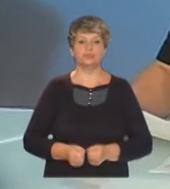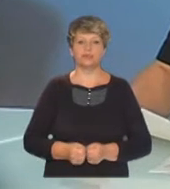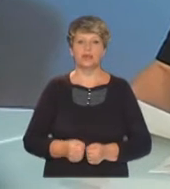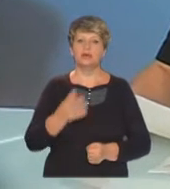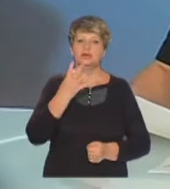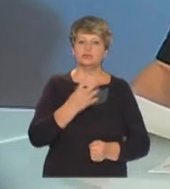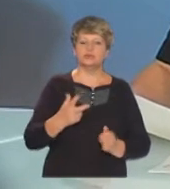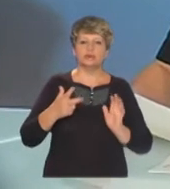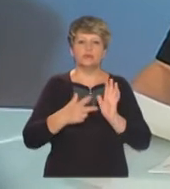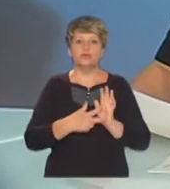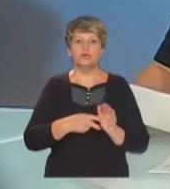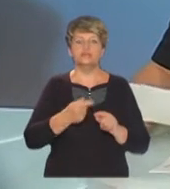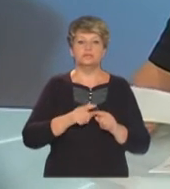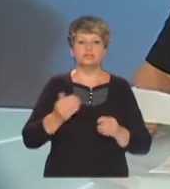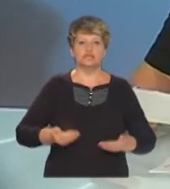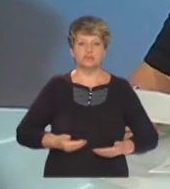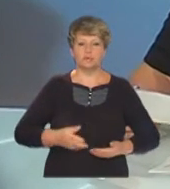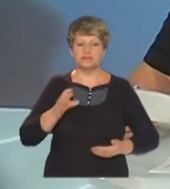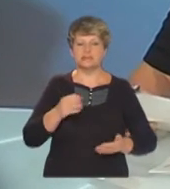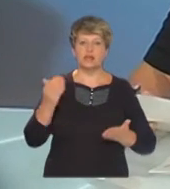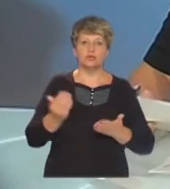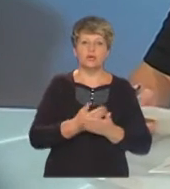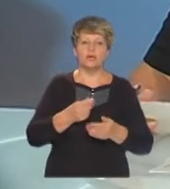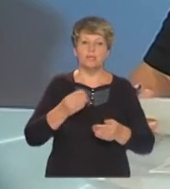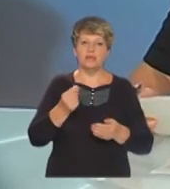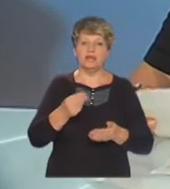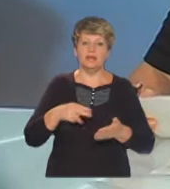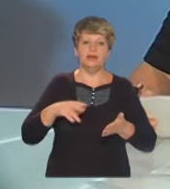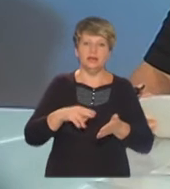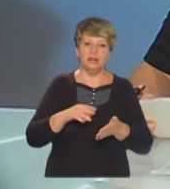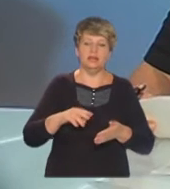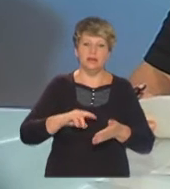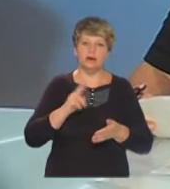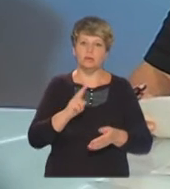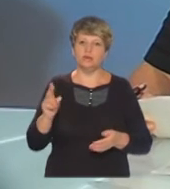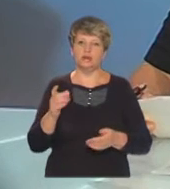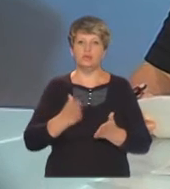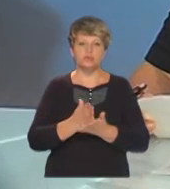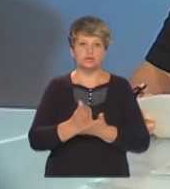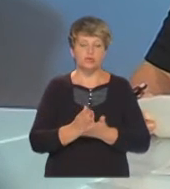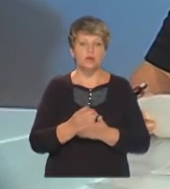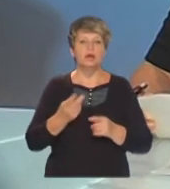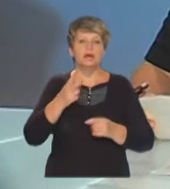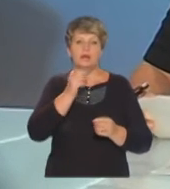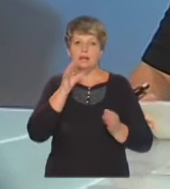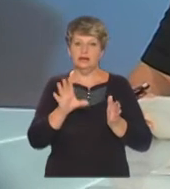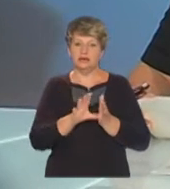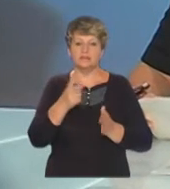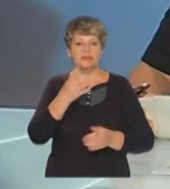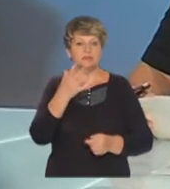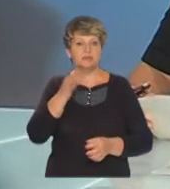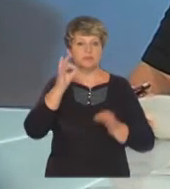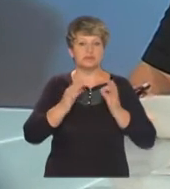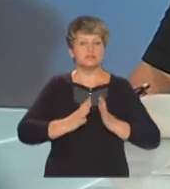48 годин українці вже живуть за новими тарифами. Із 1 вересня тарифи на електроенергію для населення зросли на